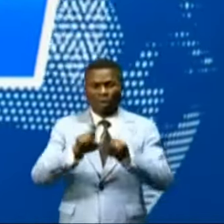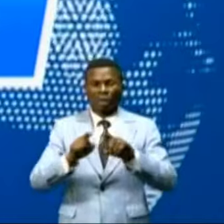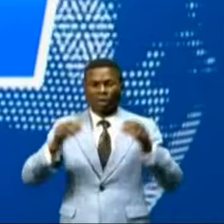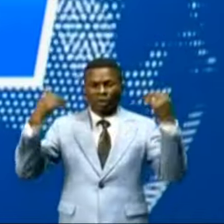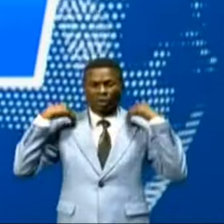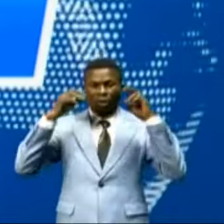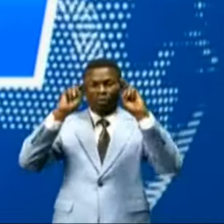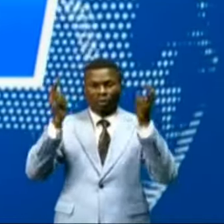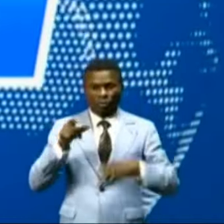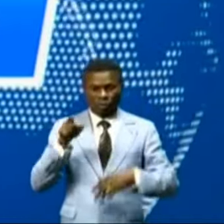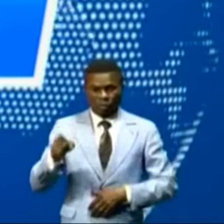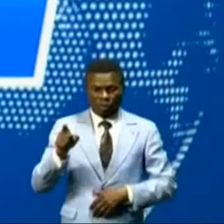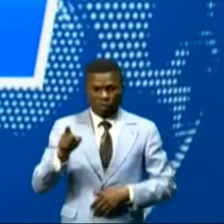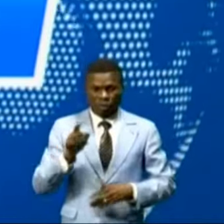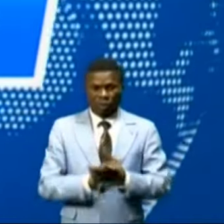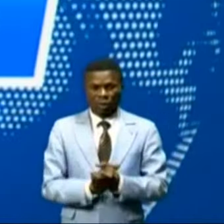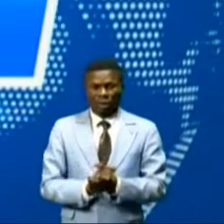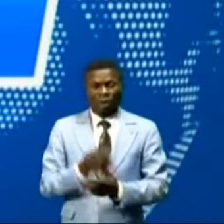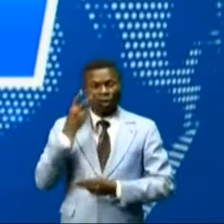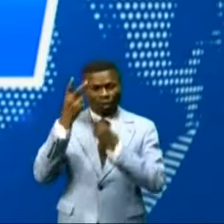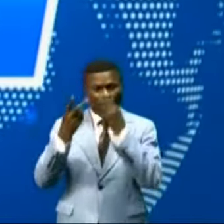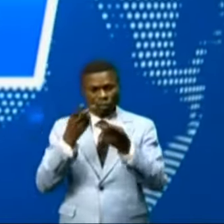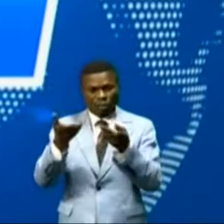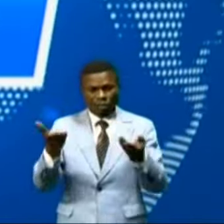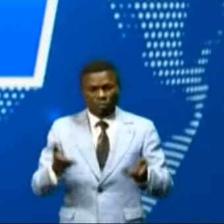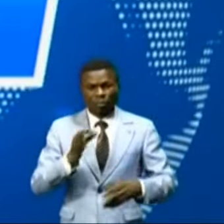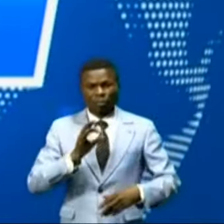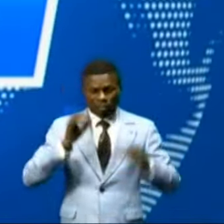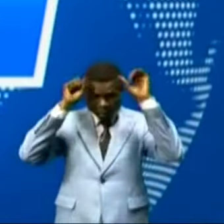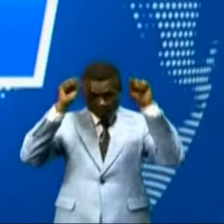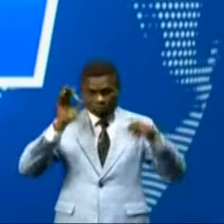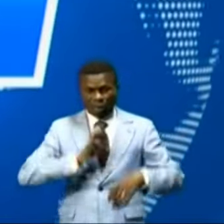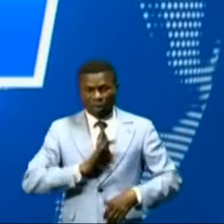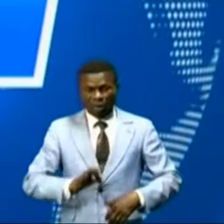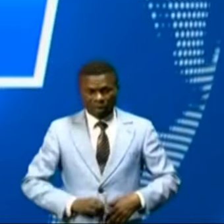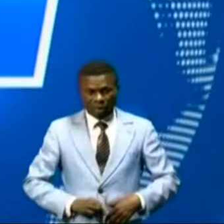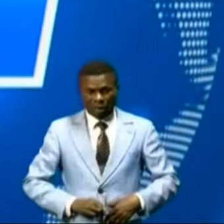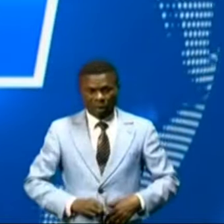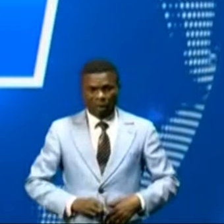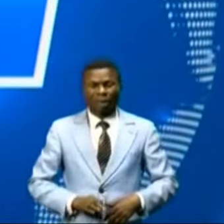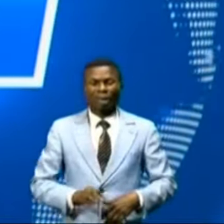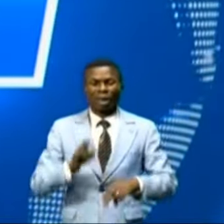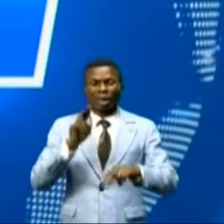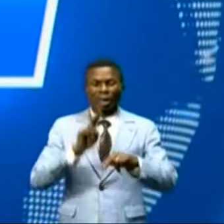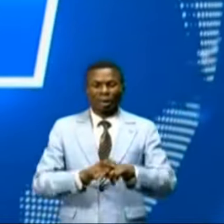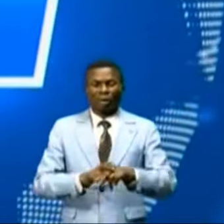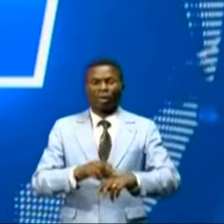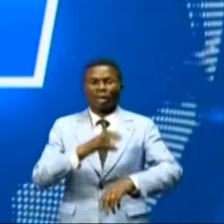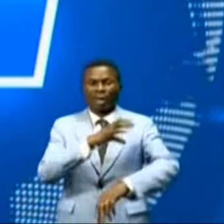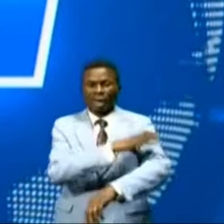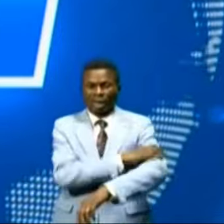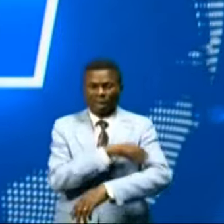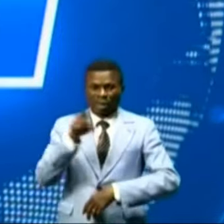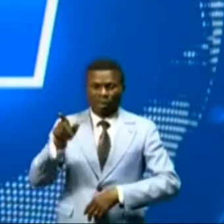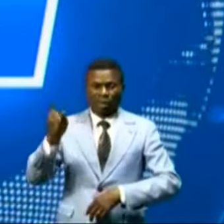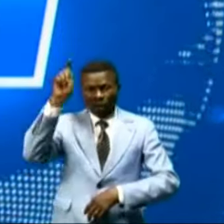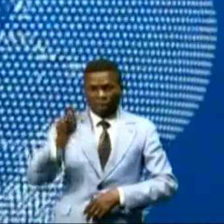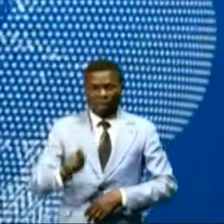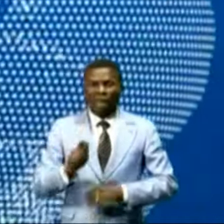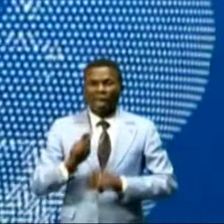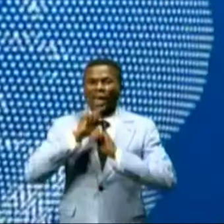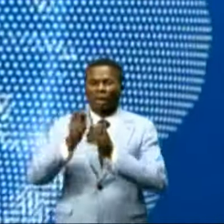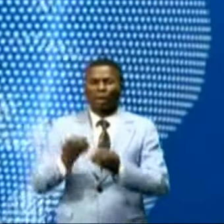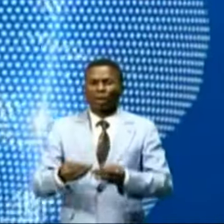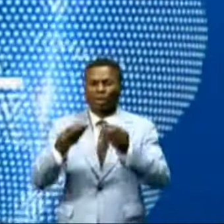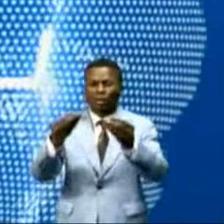de N'Djamena à l'inauguration de l'avenue Félix-Antoine Tshisekedi Tshilombo, située au cœur de la capitale tchadienne, un cadeau offert